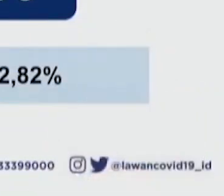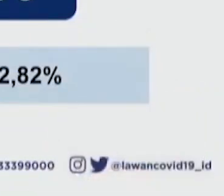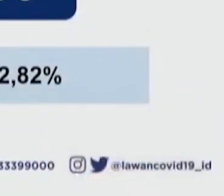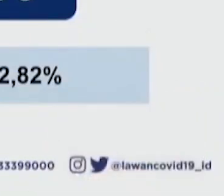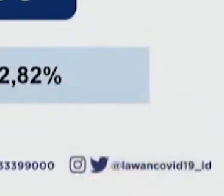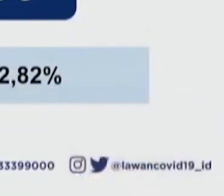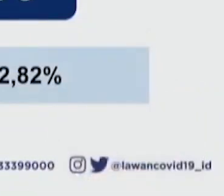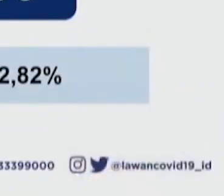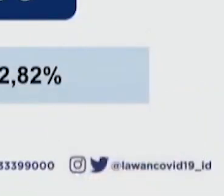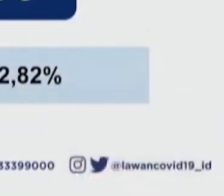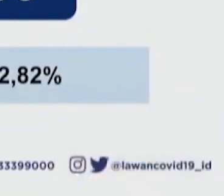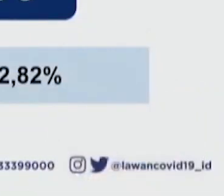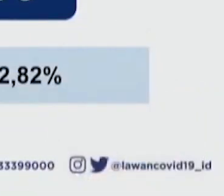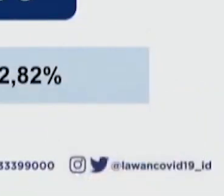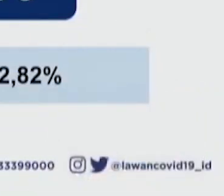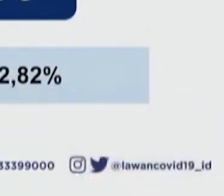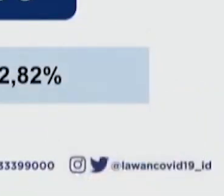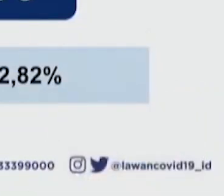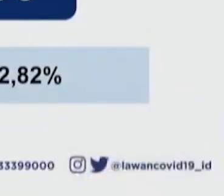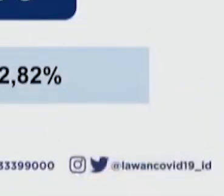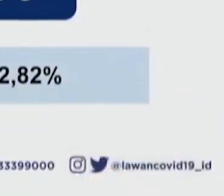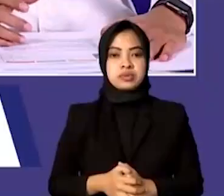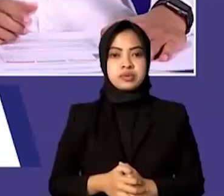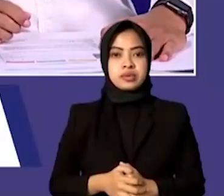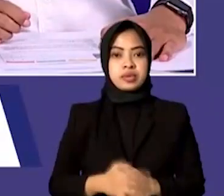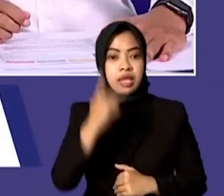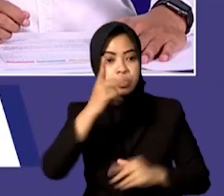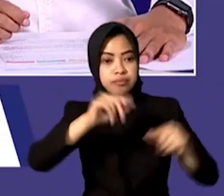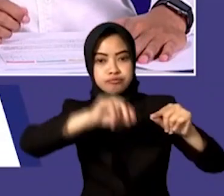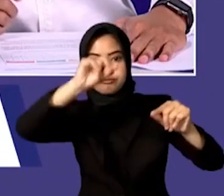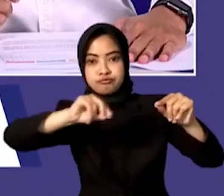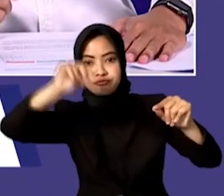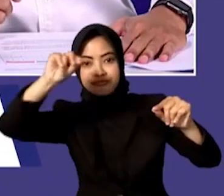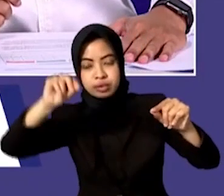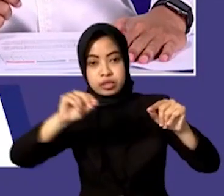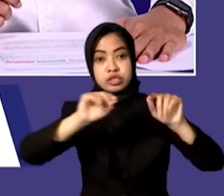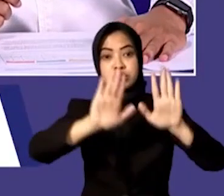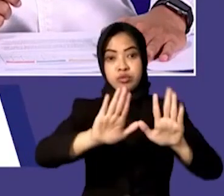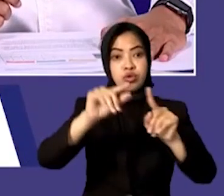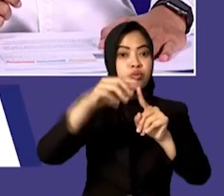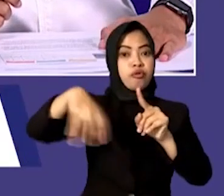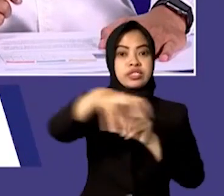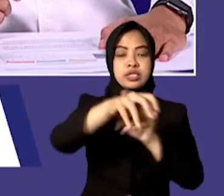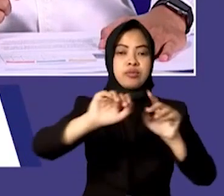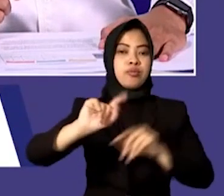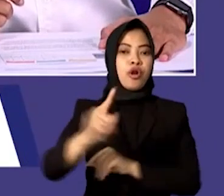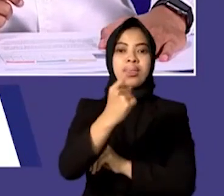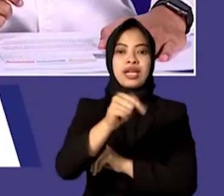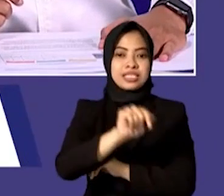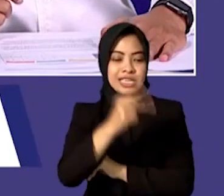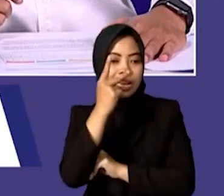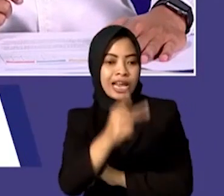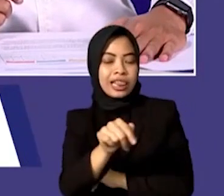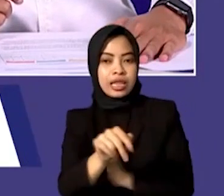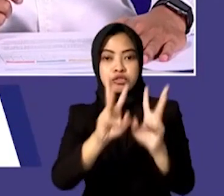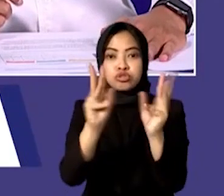di Indonesia yaitu Jawa Tengah Bali dan papua Hal ini karena evaluasi pada dua pekan terakhir yaitu kasus aktif di Jawa